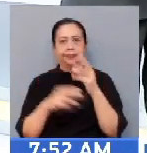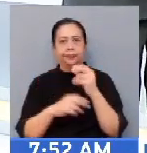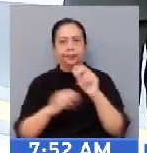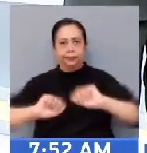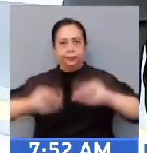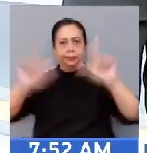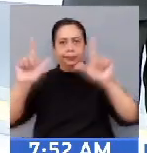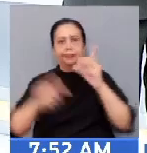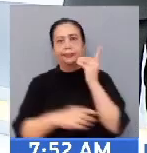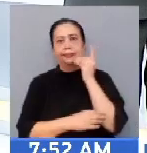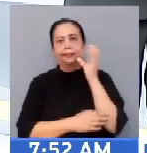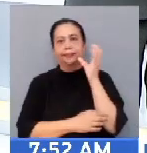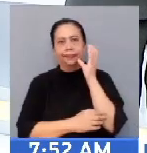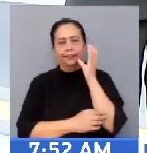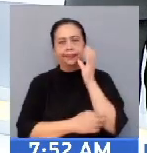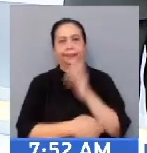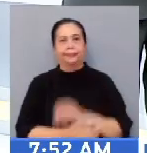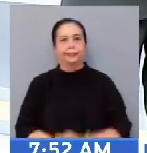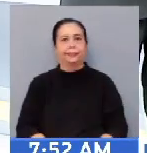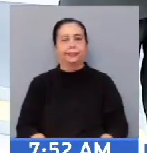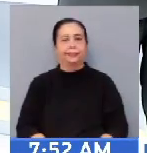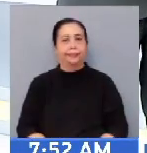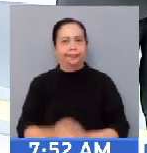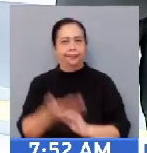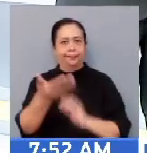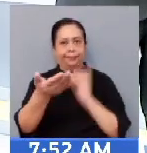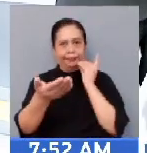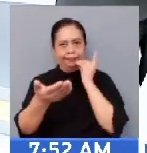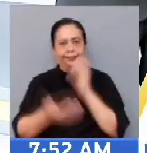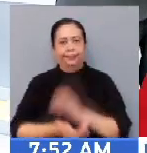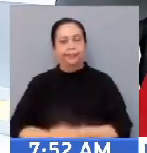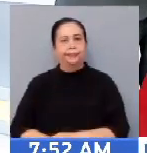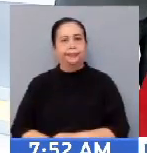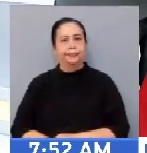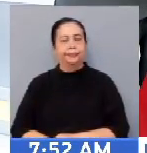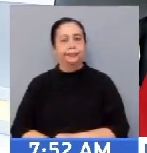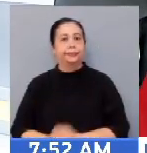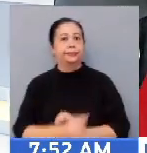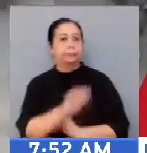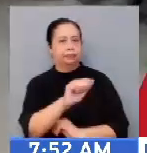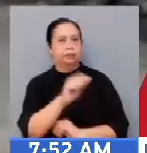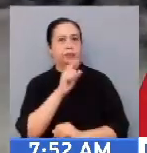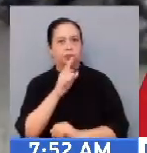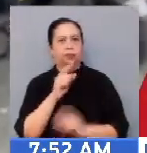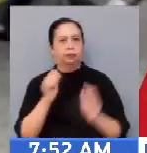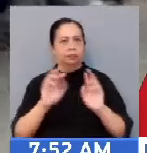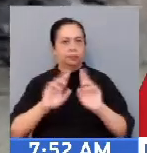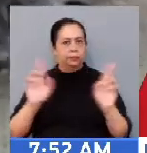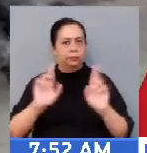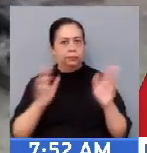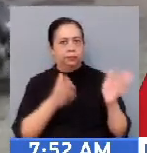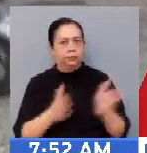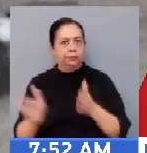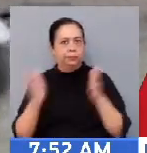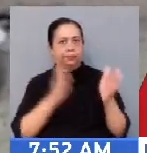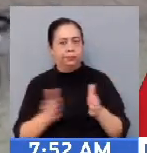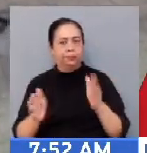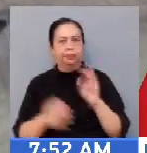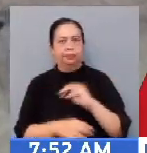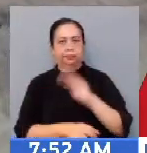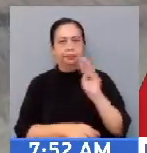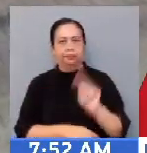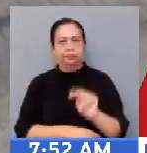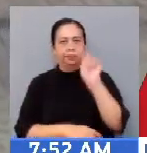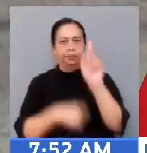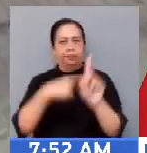Kai. Darlene? Igan, puspusa na ang pag-asa rito sa Manila North Cemetery para sa libing mamaya ng Queen